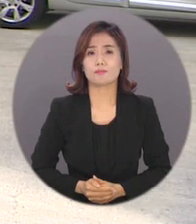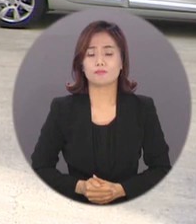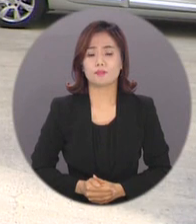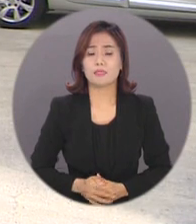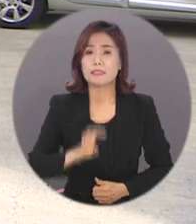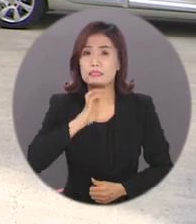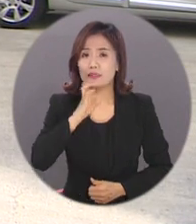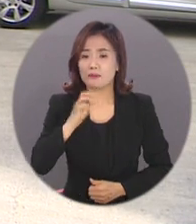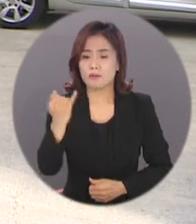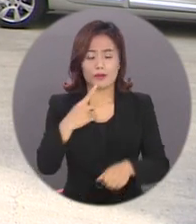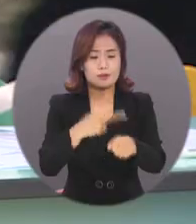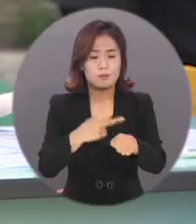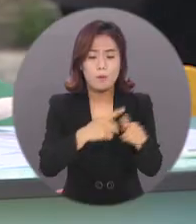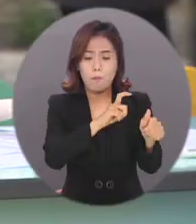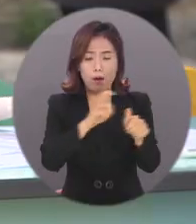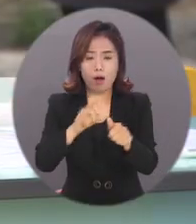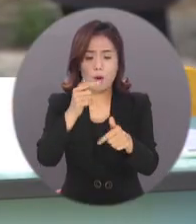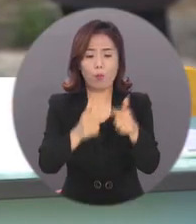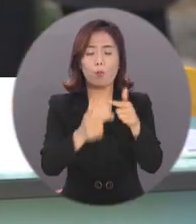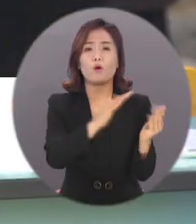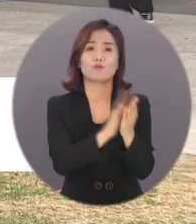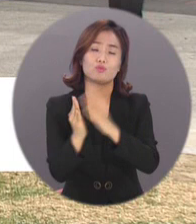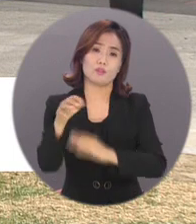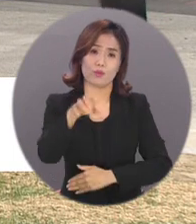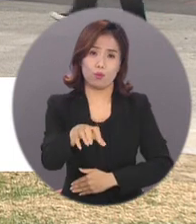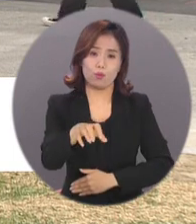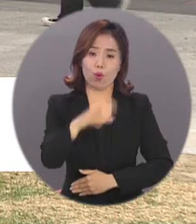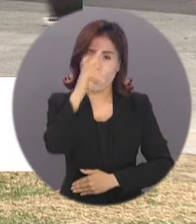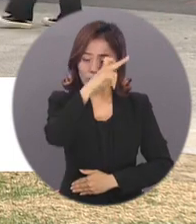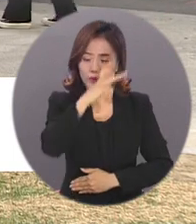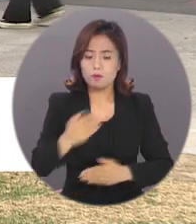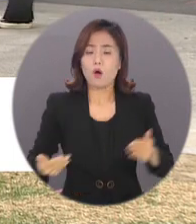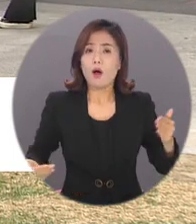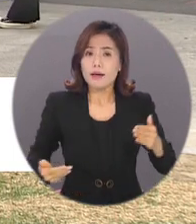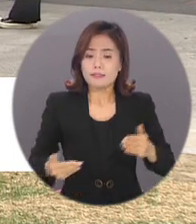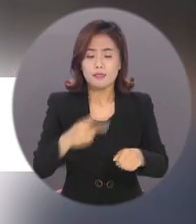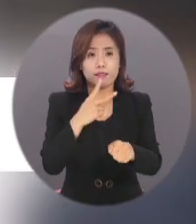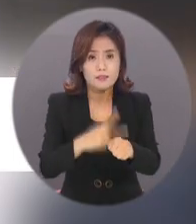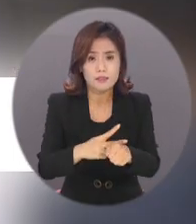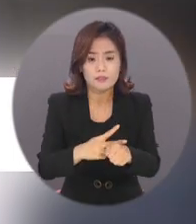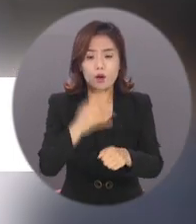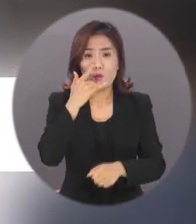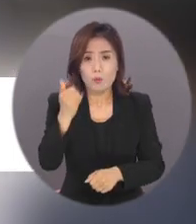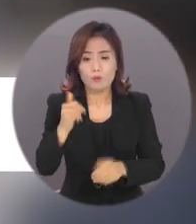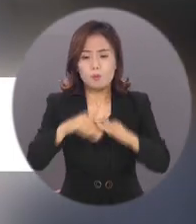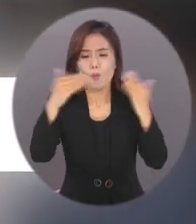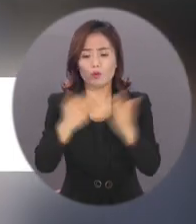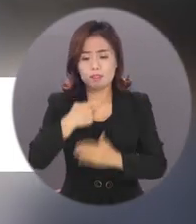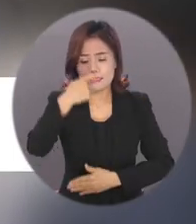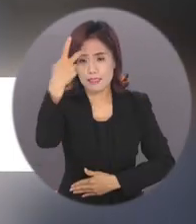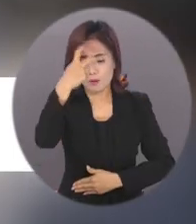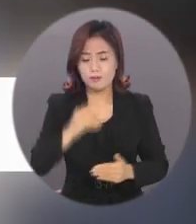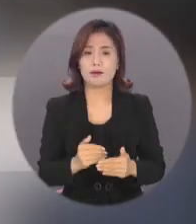40대 교사가 코로나19로 확진된 목포의 한 유치원. 오전부터 원생 100여 명과 교사, 학부모들에 대한